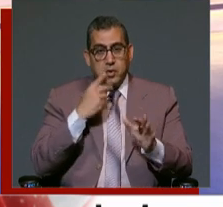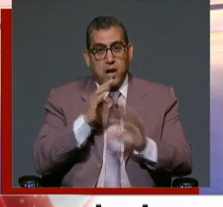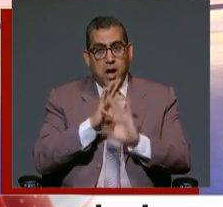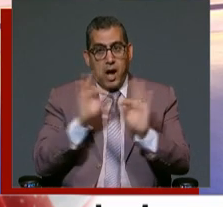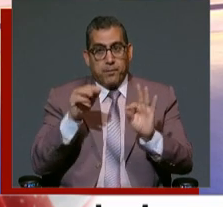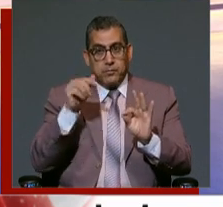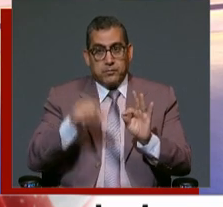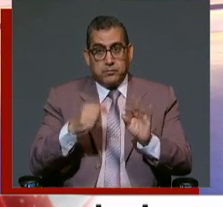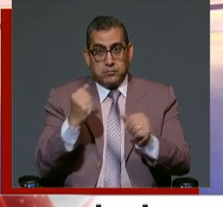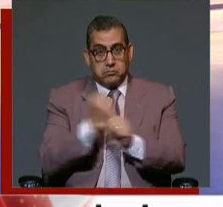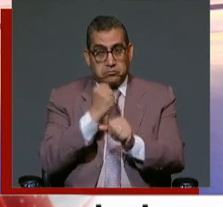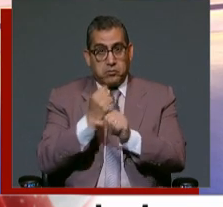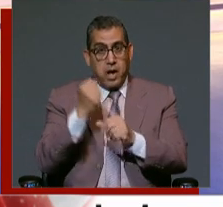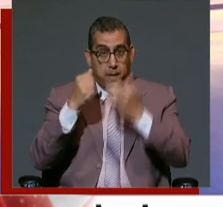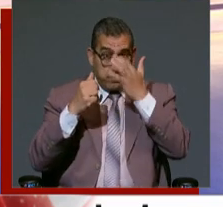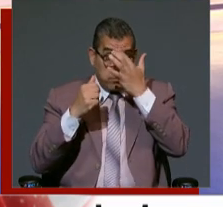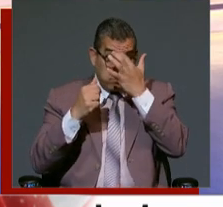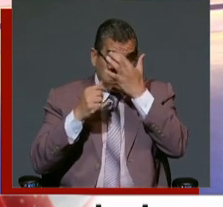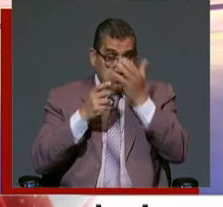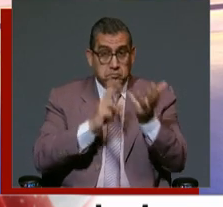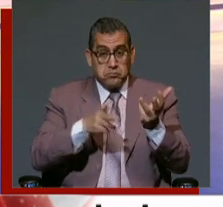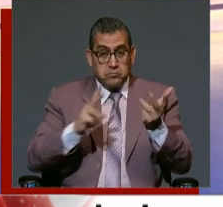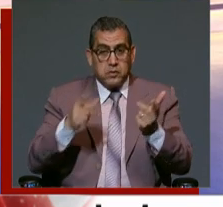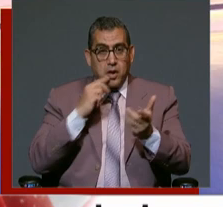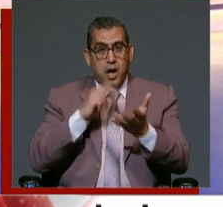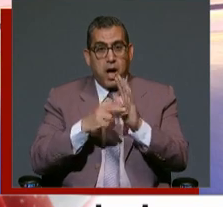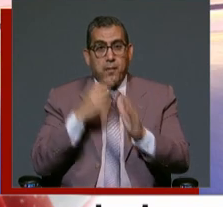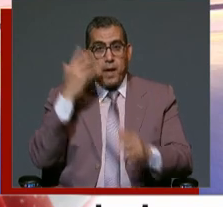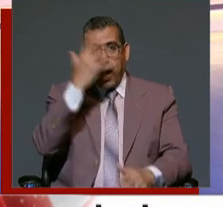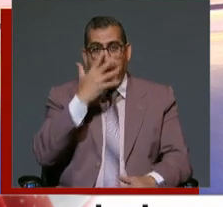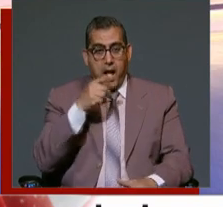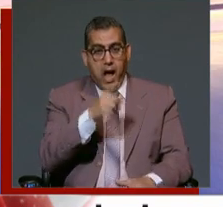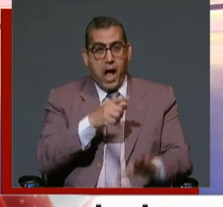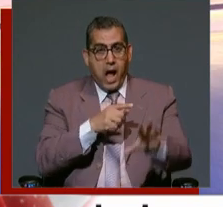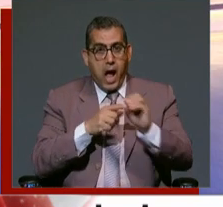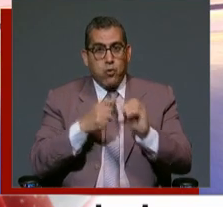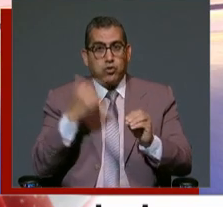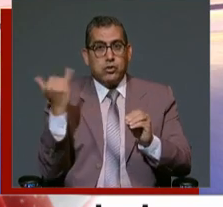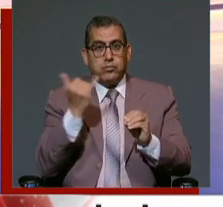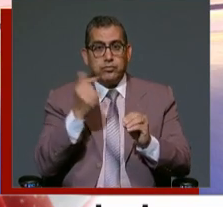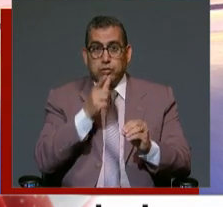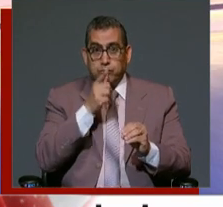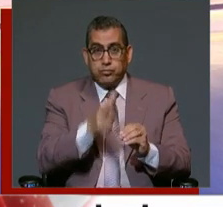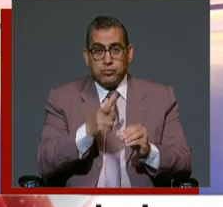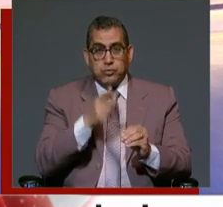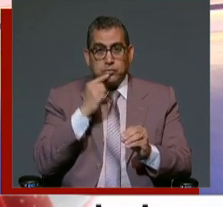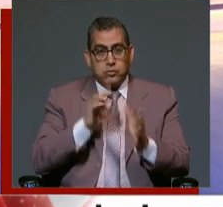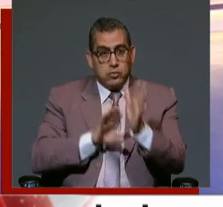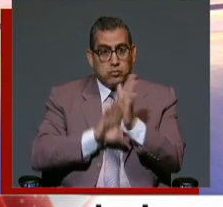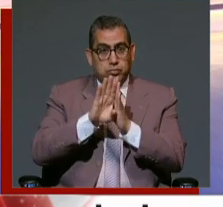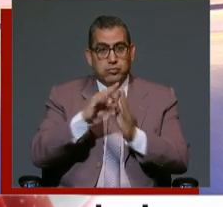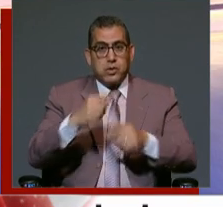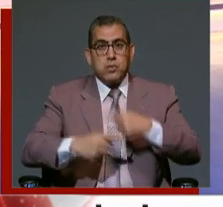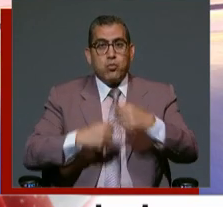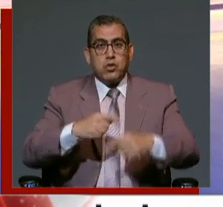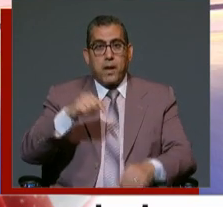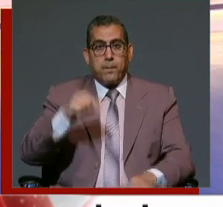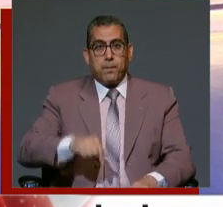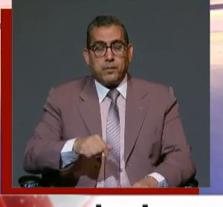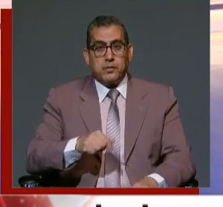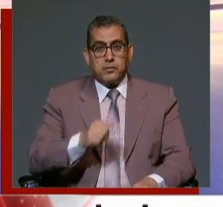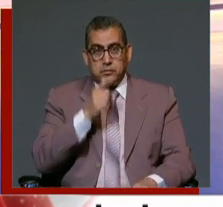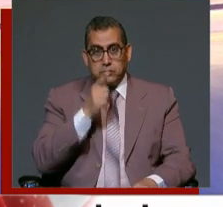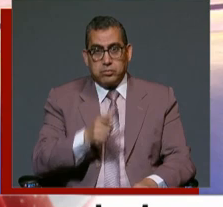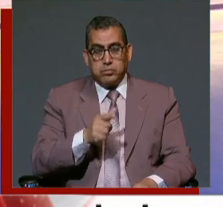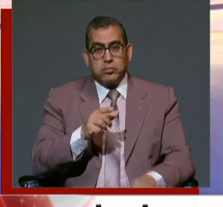القدرات ومختلف المجالات التي تحتاجها القارة الإفريقية. نتحدث عن تنمية مستدامة، نتحدث